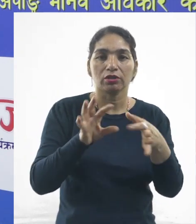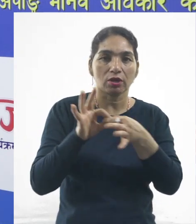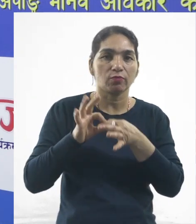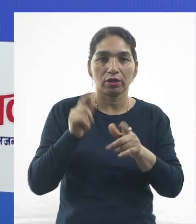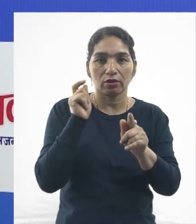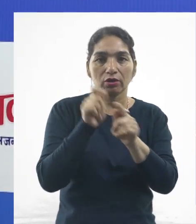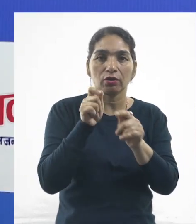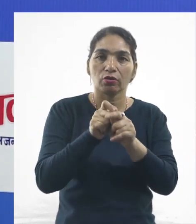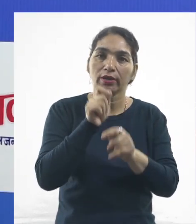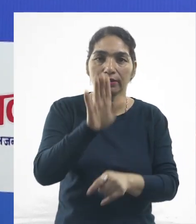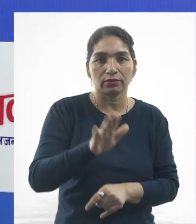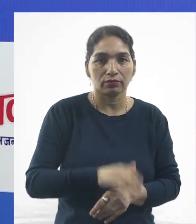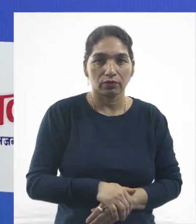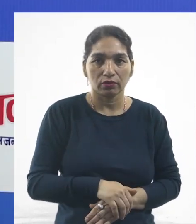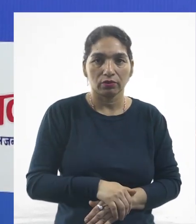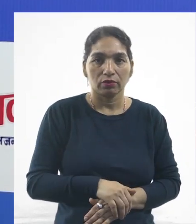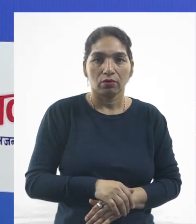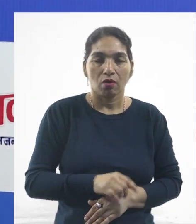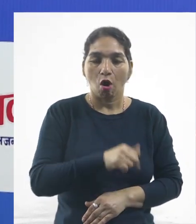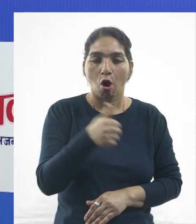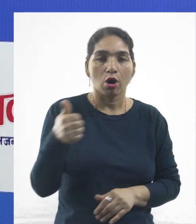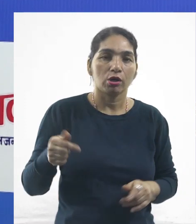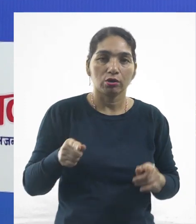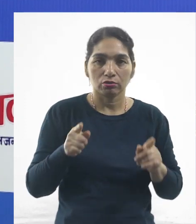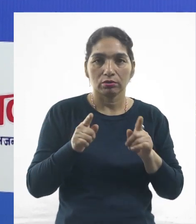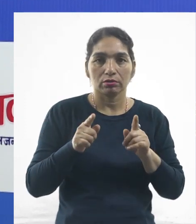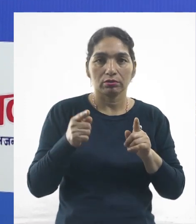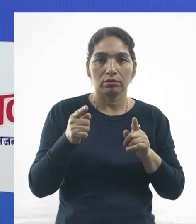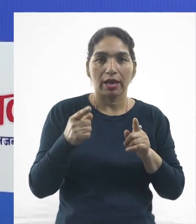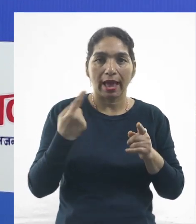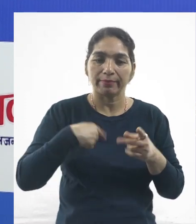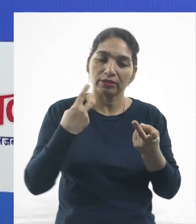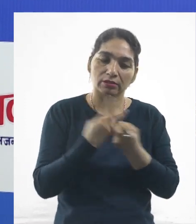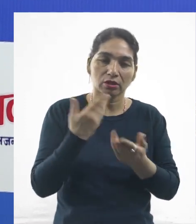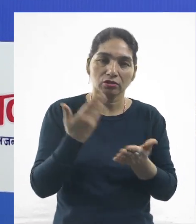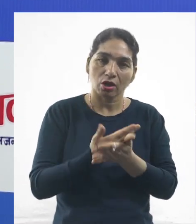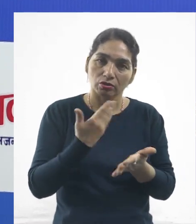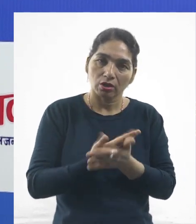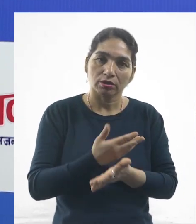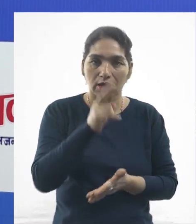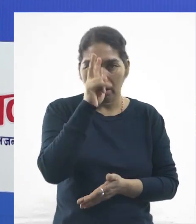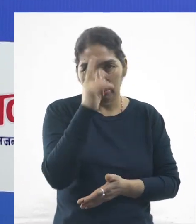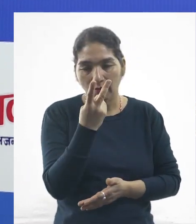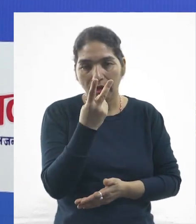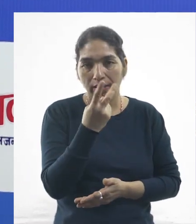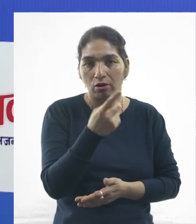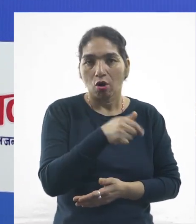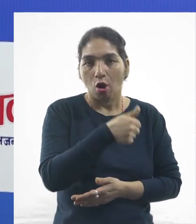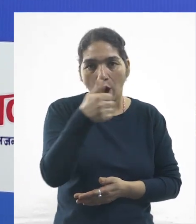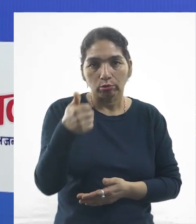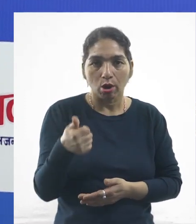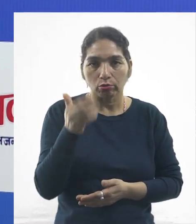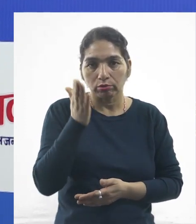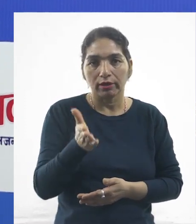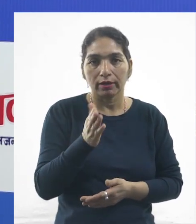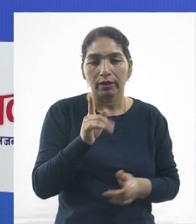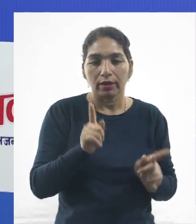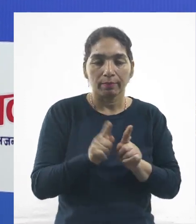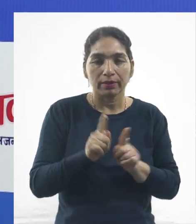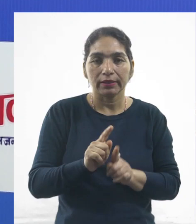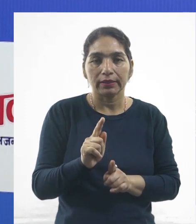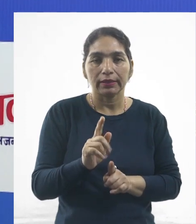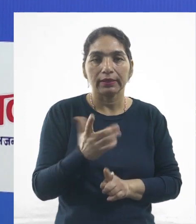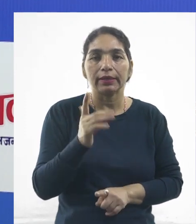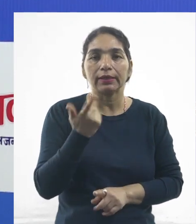छौँ अनि अरू सङ्घ संस्था हामी जस्तो सङ्घ संस्थाहरू अथवा अब अरूले पनि के कुरामा